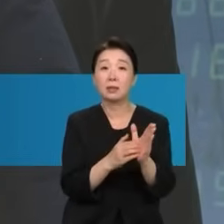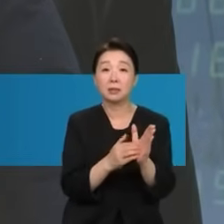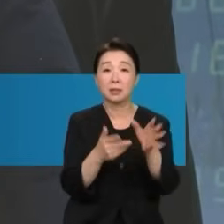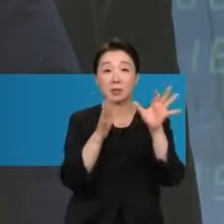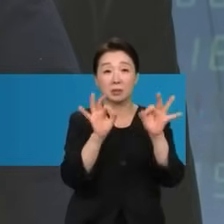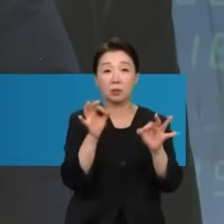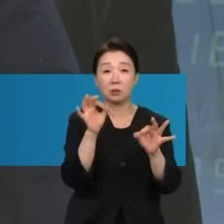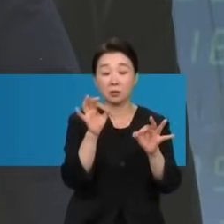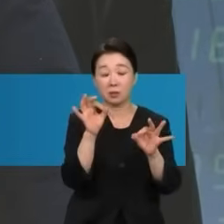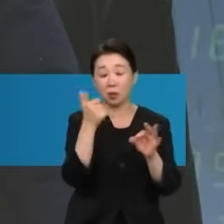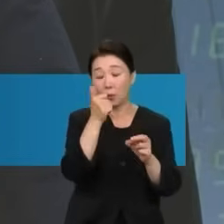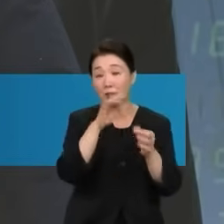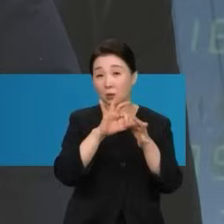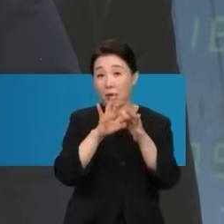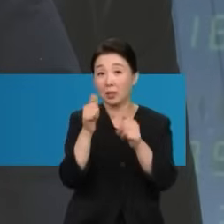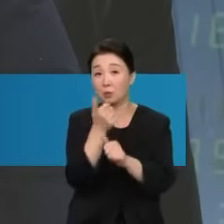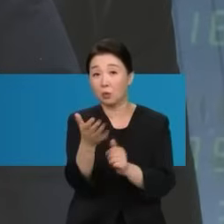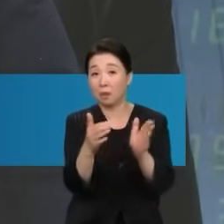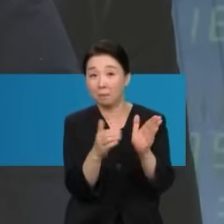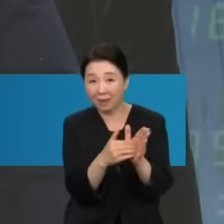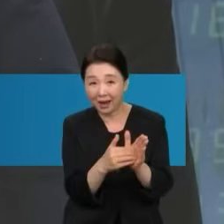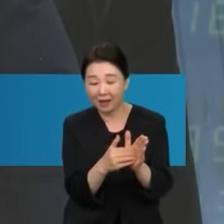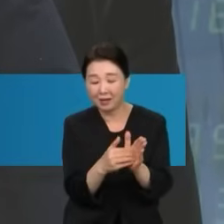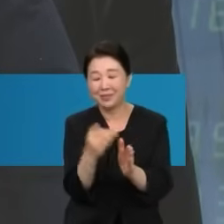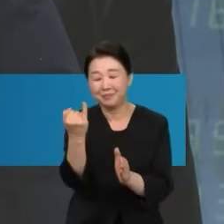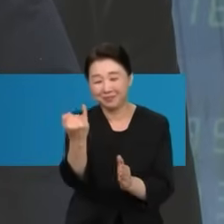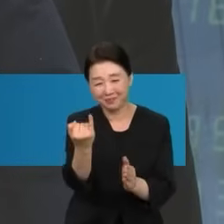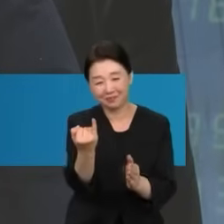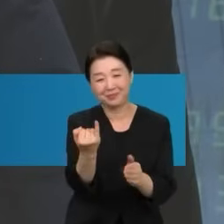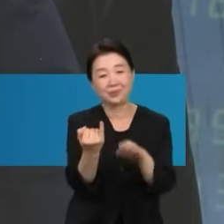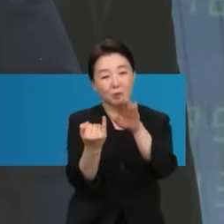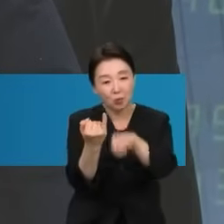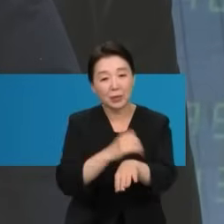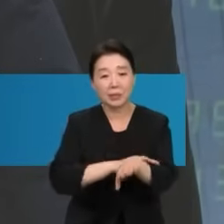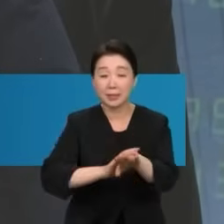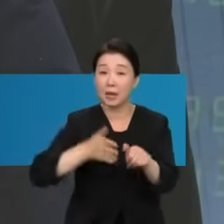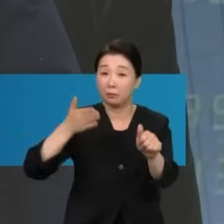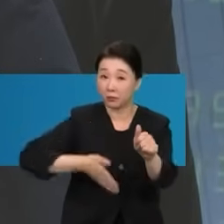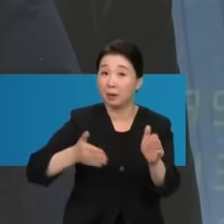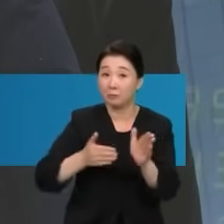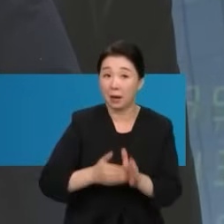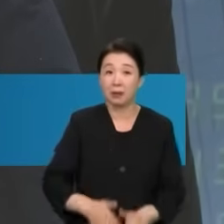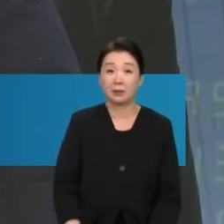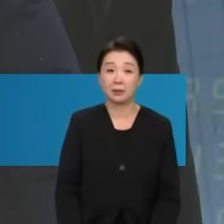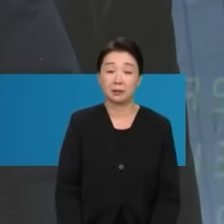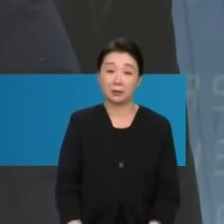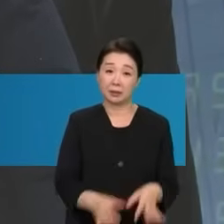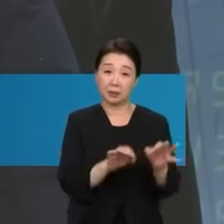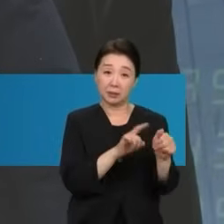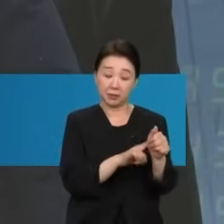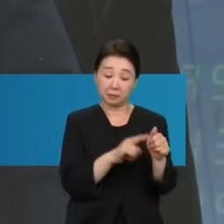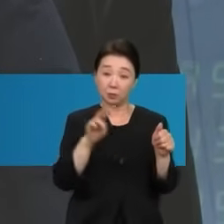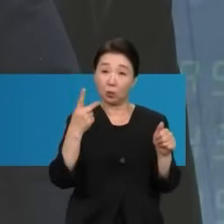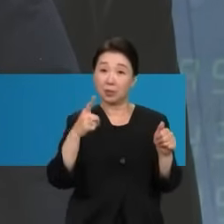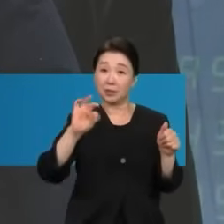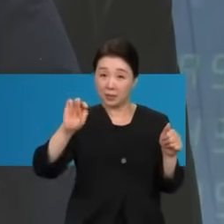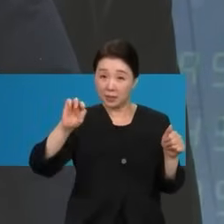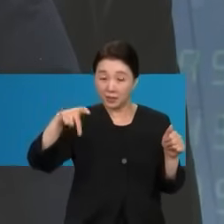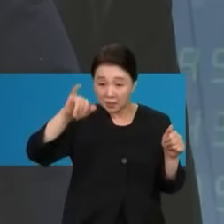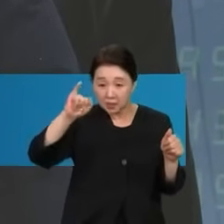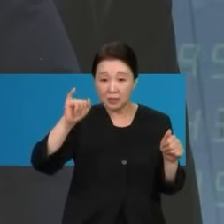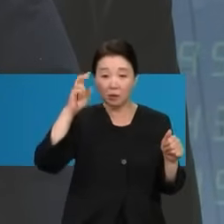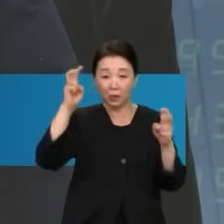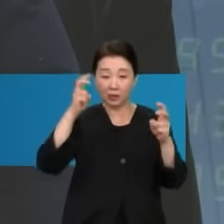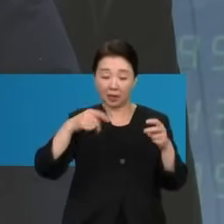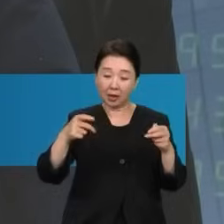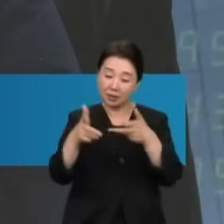소개하며 김여사의 후배인이 잘 챙겨봐 달라고 했다는 진술을 확보했습니다 김씨가 도이치 모터스와 사업을 한